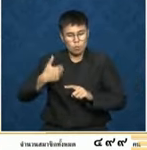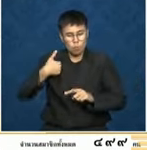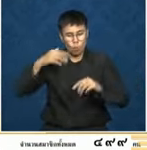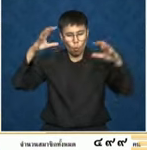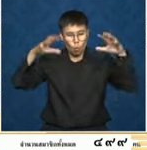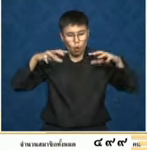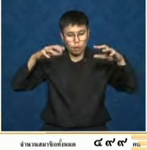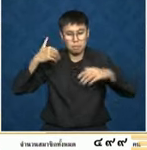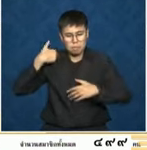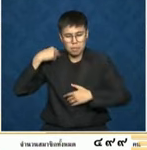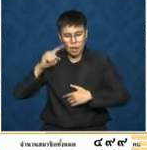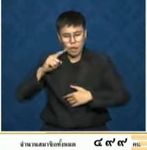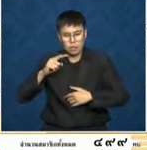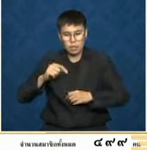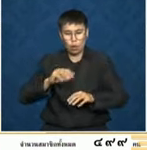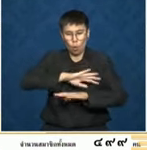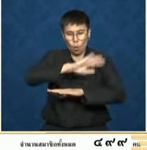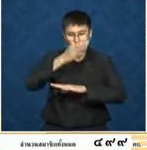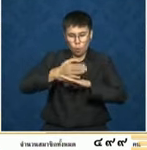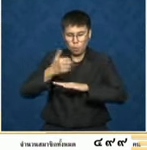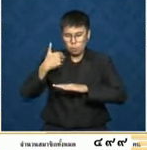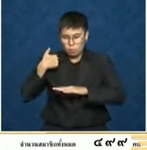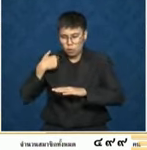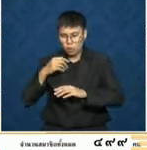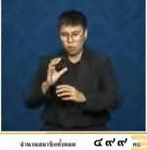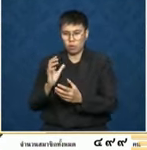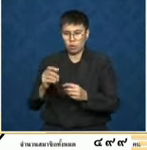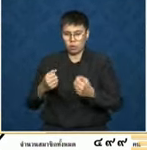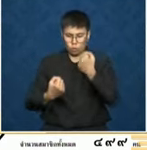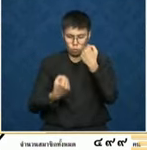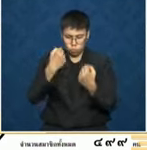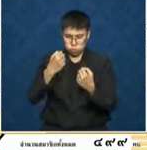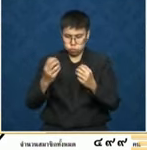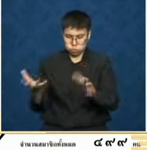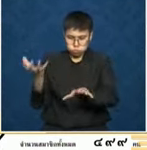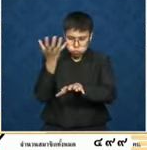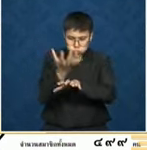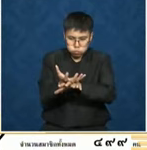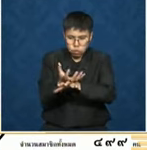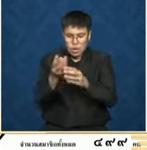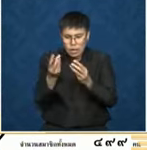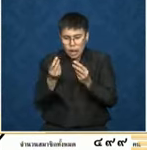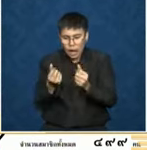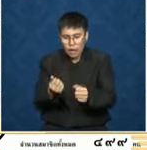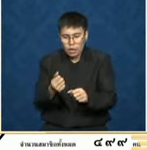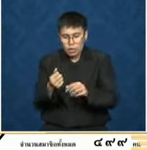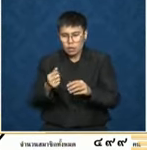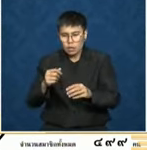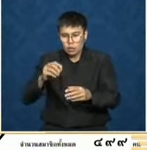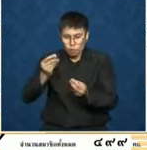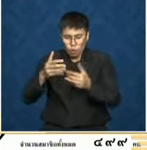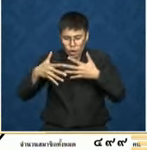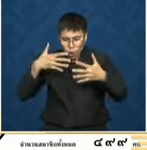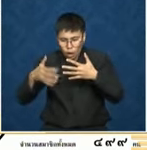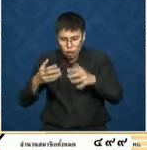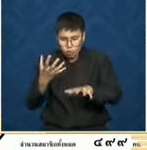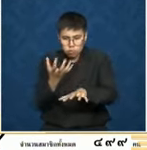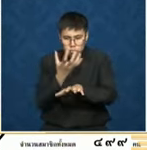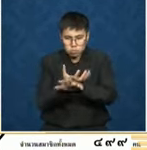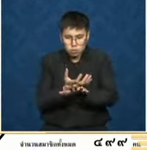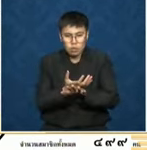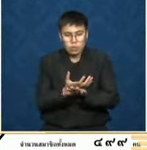ามีการขนปูนขนทรายขนอุปกรณ์ต่างๆขึ้นไปนะครับในการซ่อมนะครับเวลากองไว้นะครับในพื้นที่สล